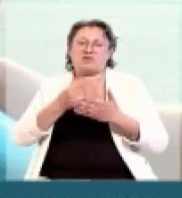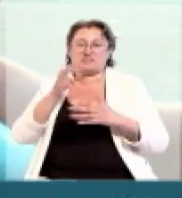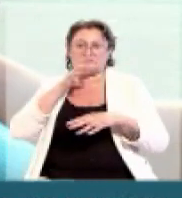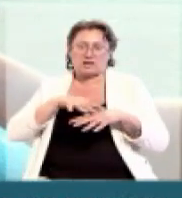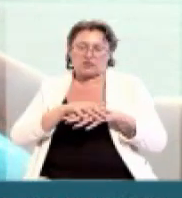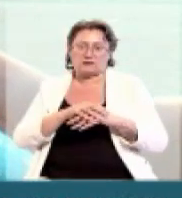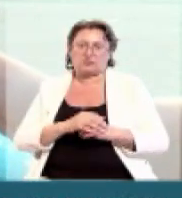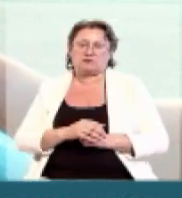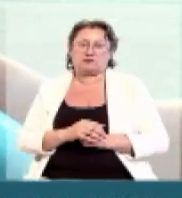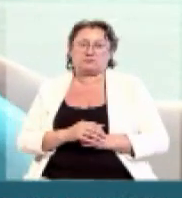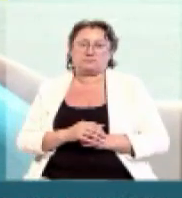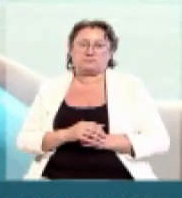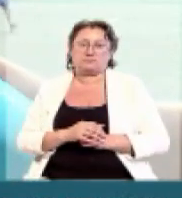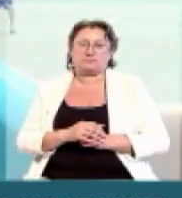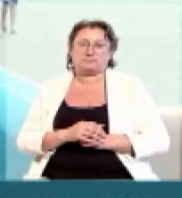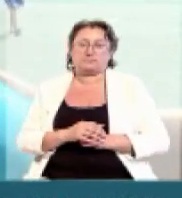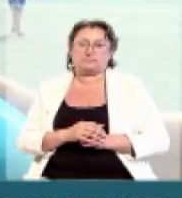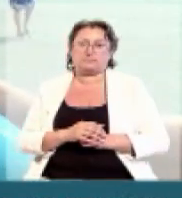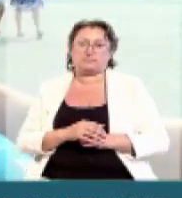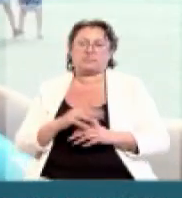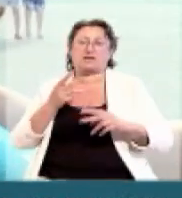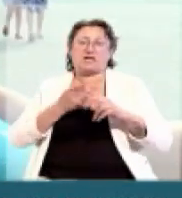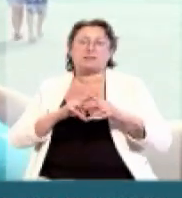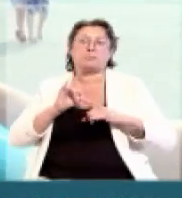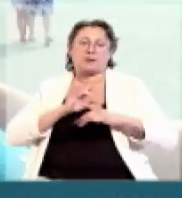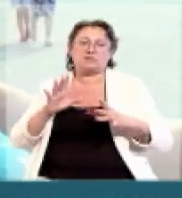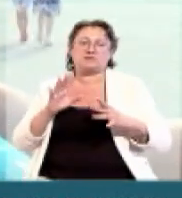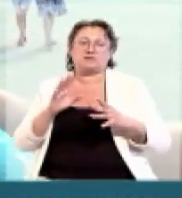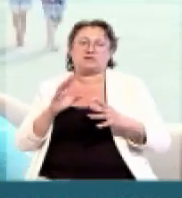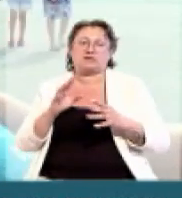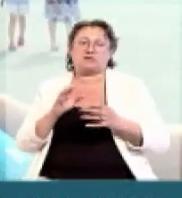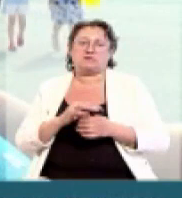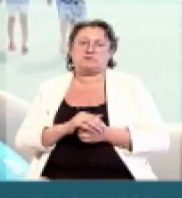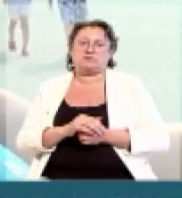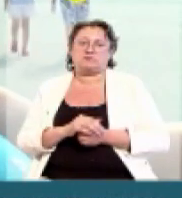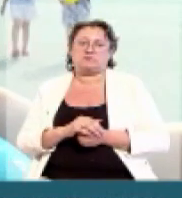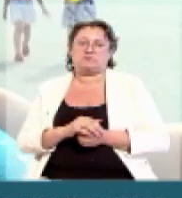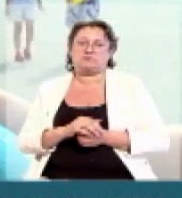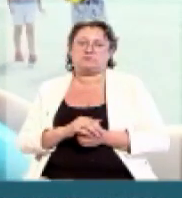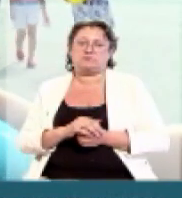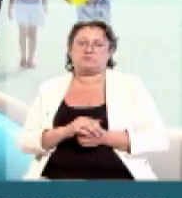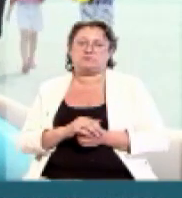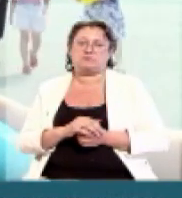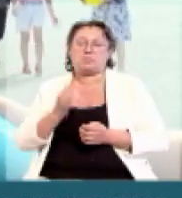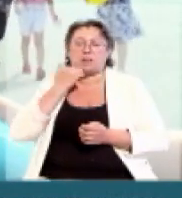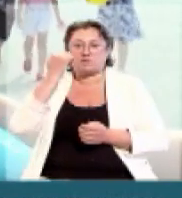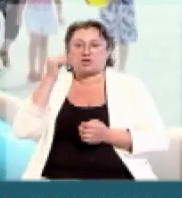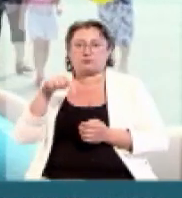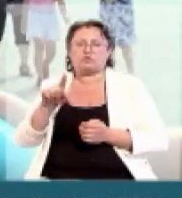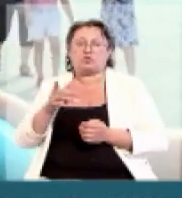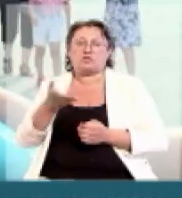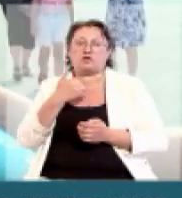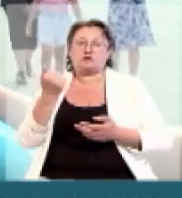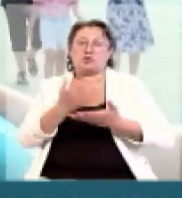страны. И как никогда данный праздник как раз-таки и благодаря тому, что и